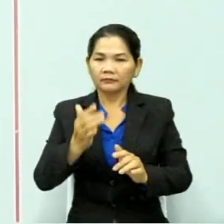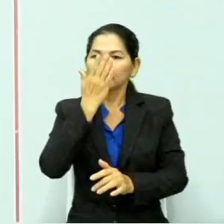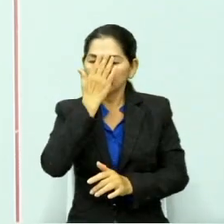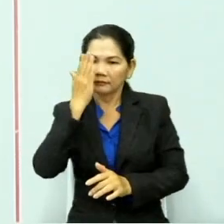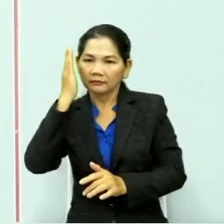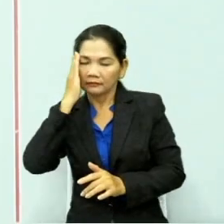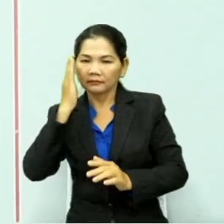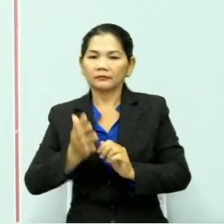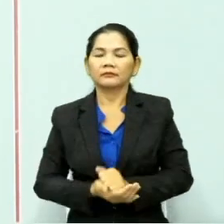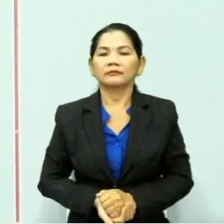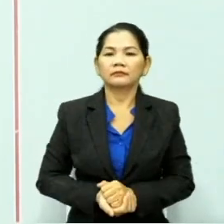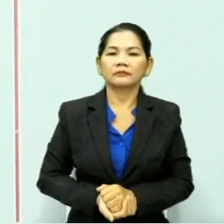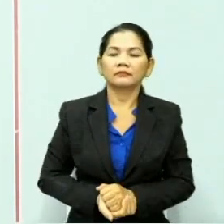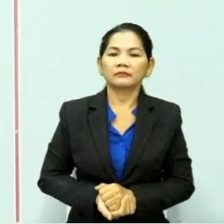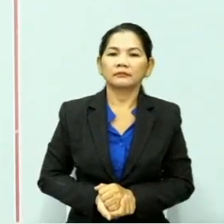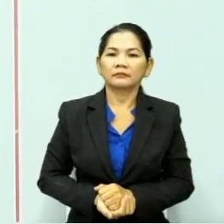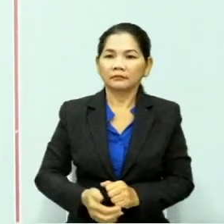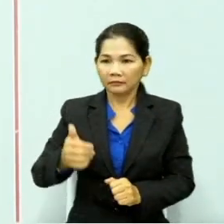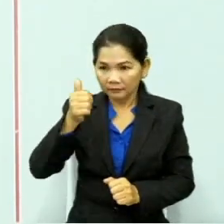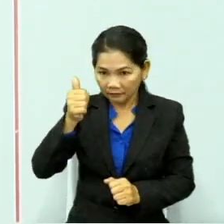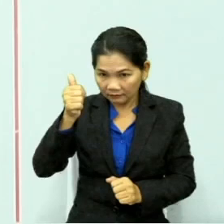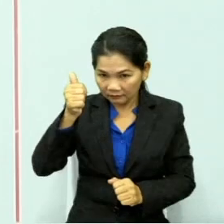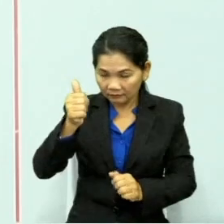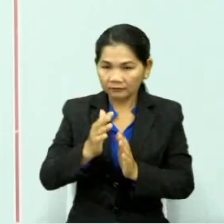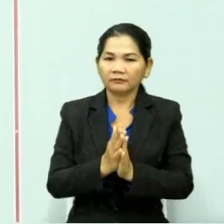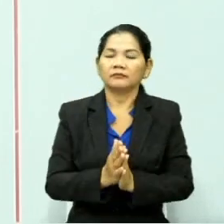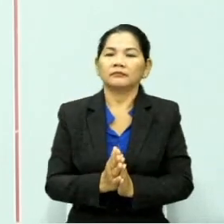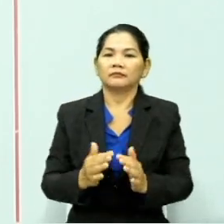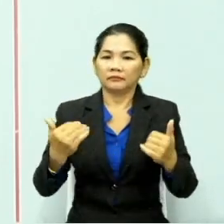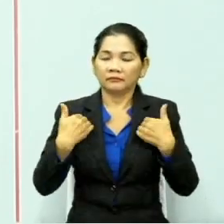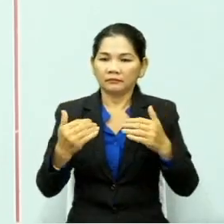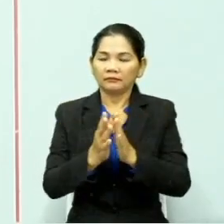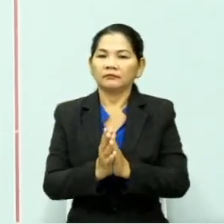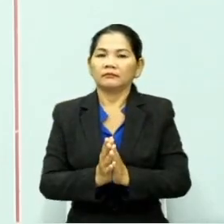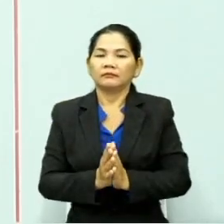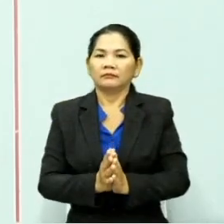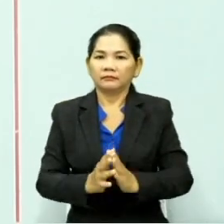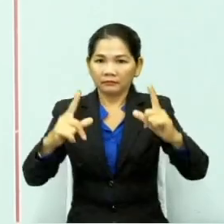dồn lỡ bằng tía sầy